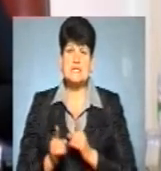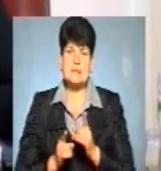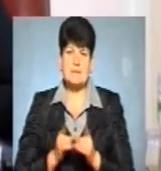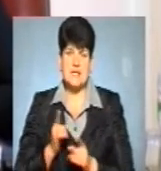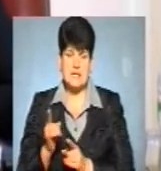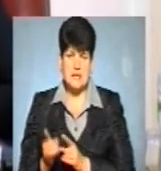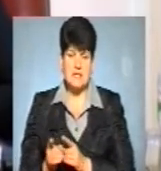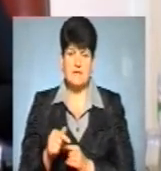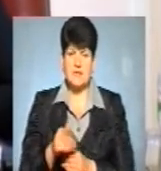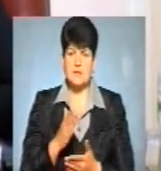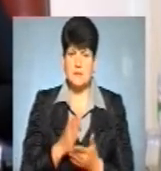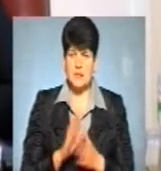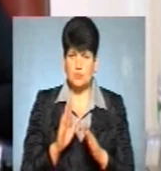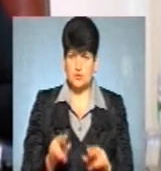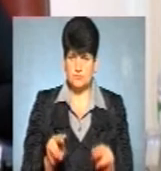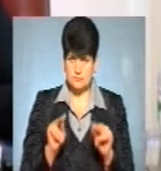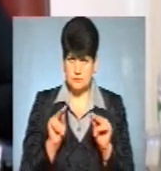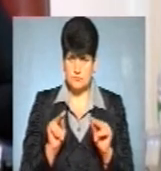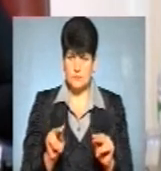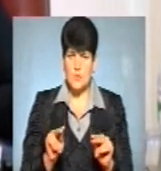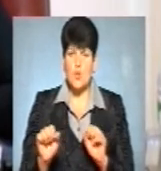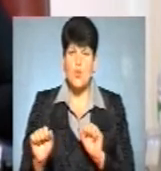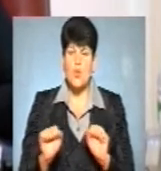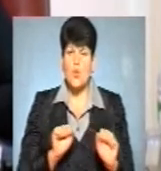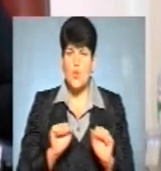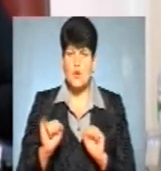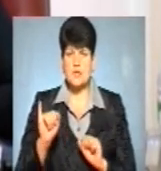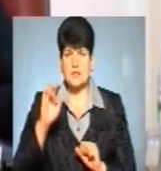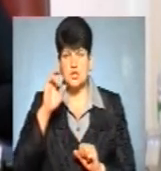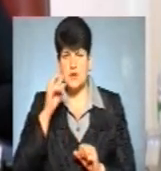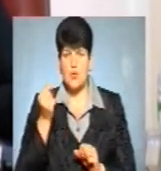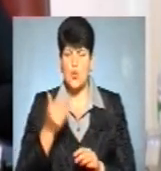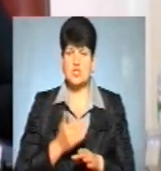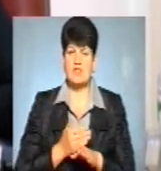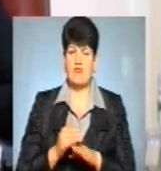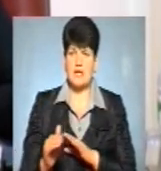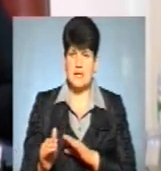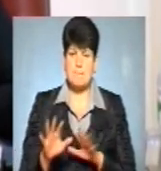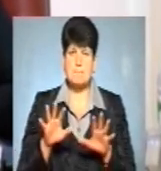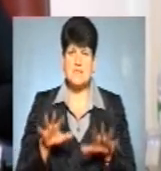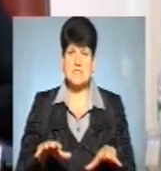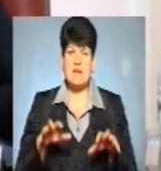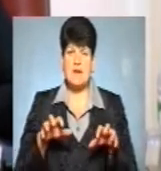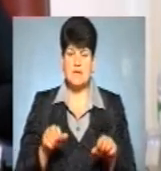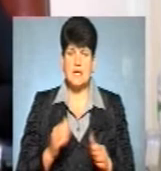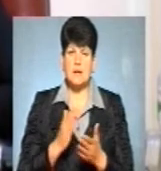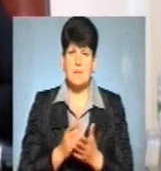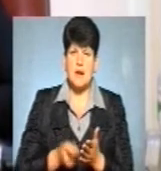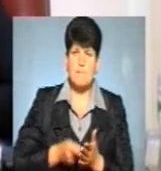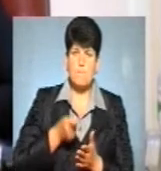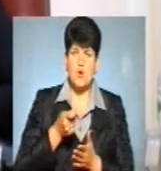бути дуже чесним. Уряд і держава кошти виділили. Місцева влада має подати